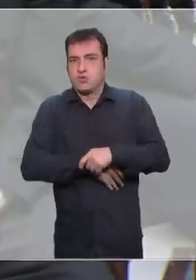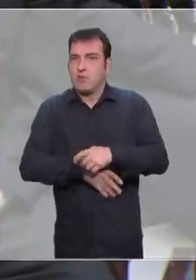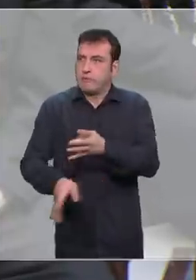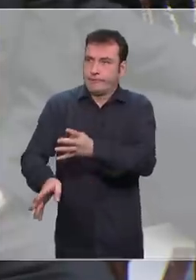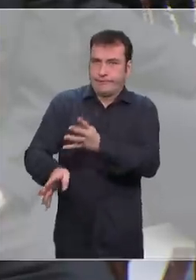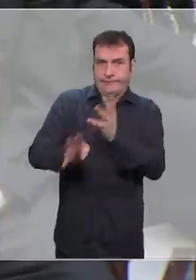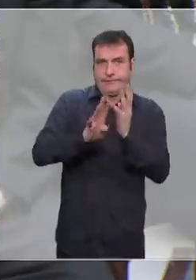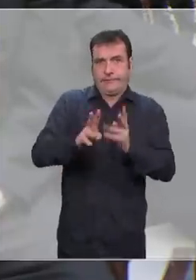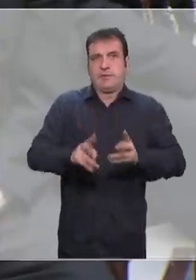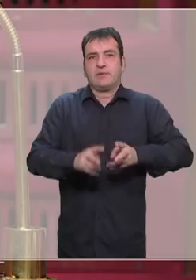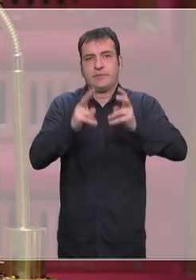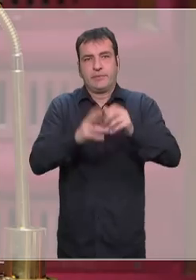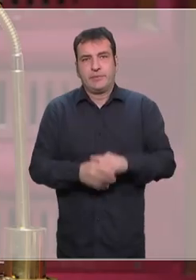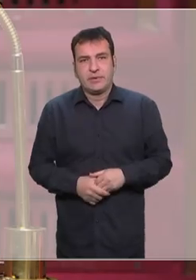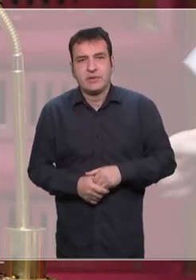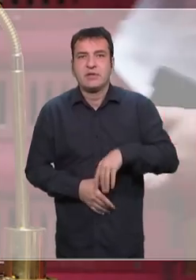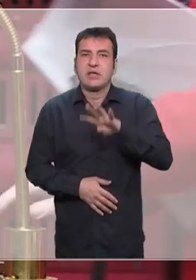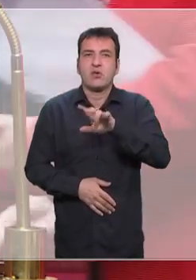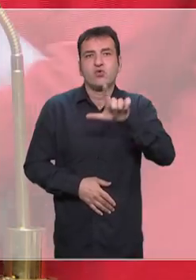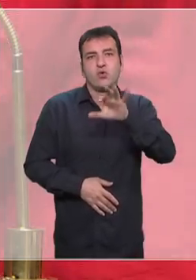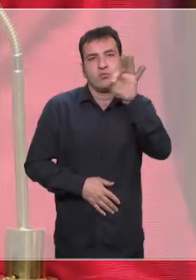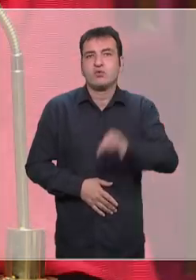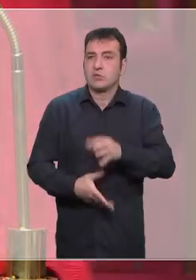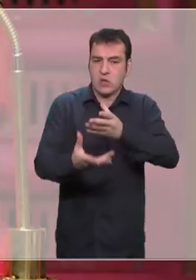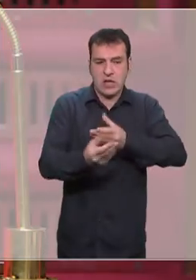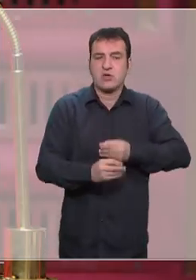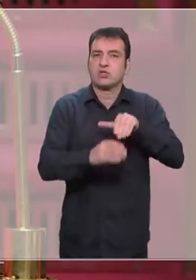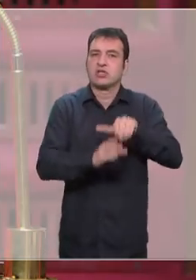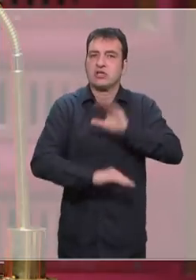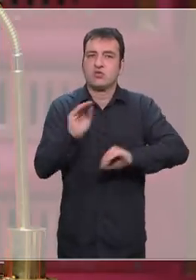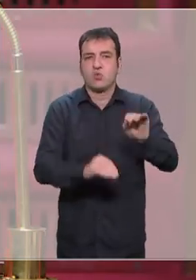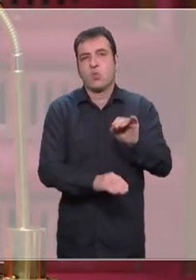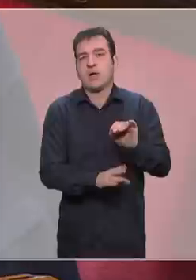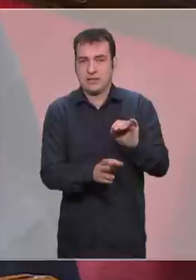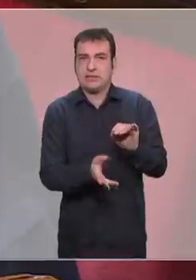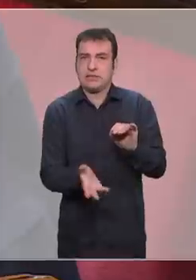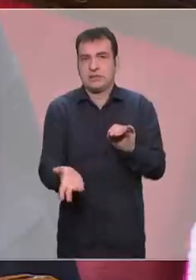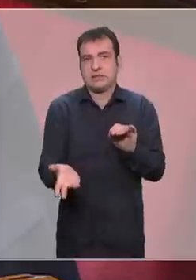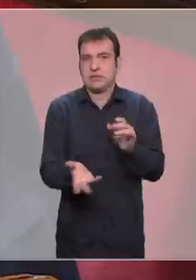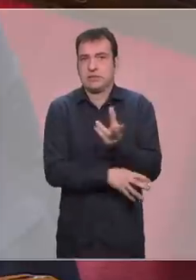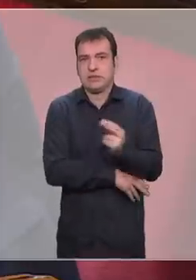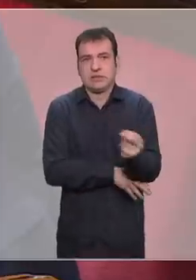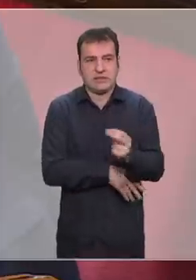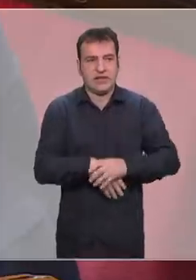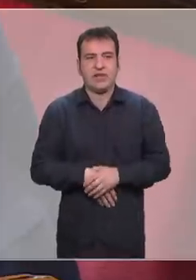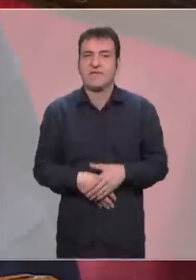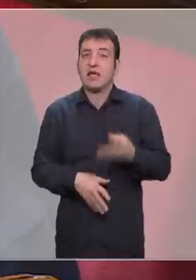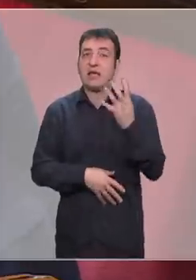des hospitalisations en soins critiques et 400 décès du Covid la semaine passée.